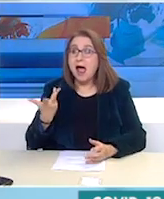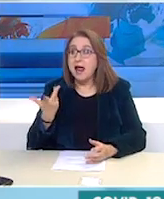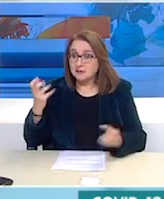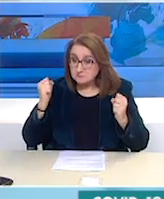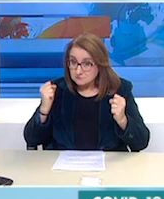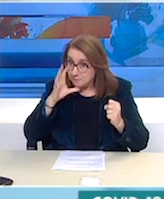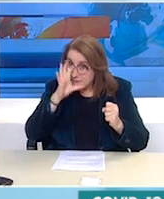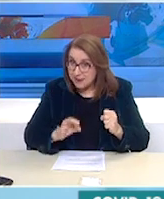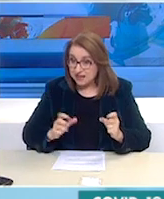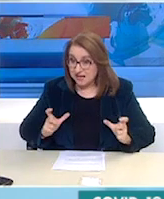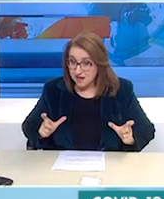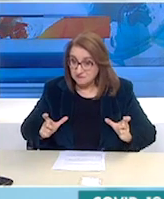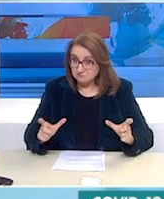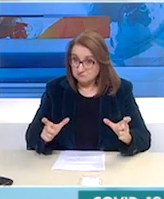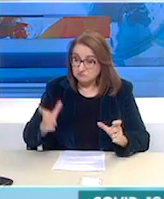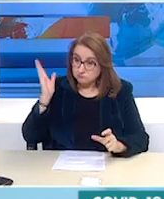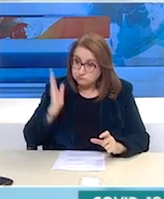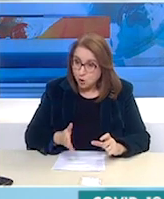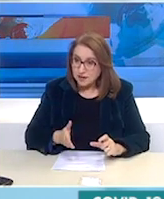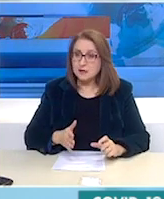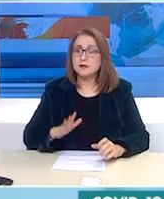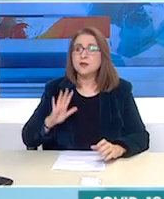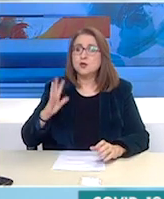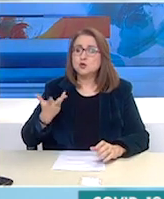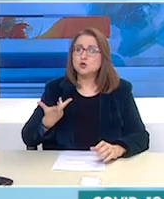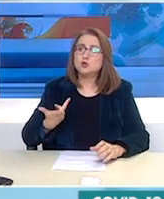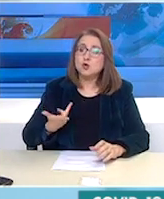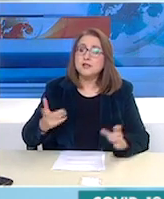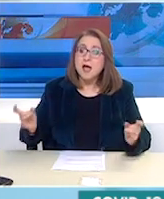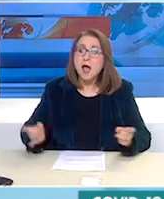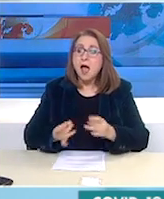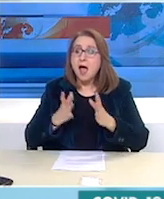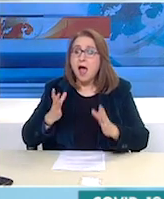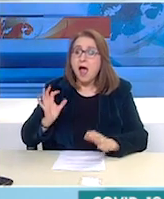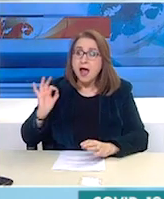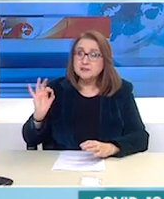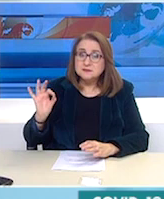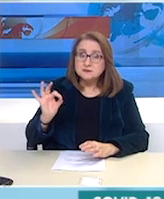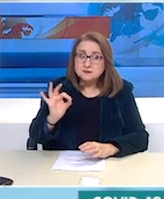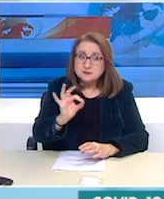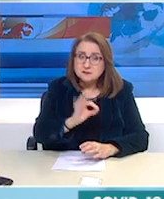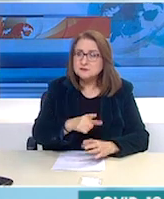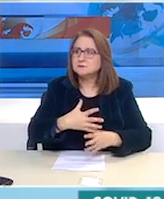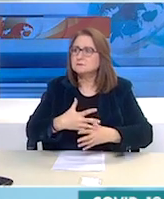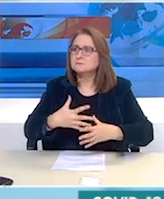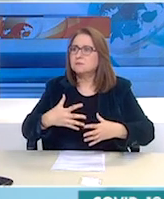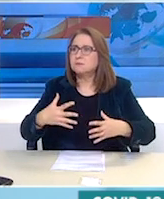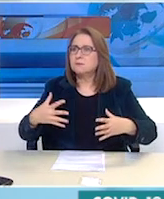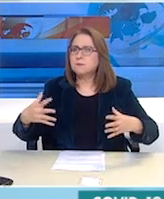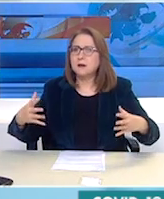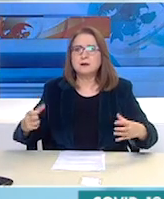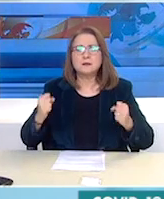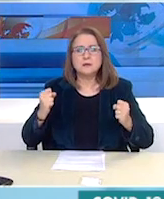αριθμού ανθρώπων σε οποιοδήποτε δεδομένο πληθυσμό θα οδηγήσει στη σόρευση της αποκαλούμενης ανοσίας της αγέλης. Τι σημαίνει πρακτικά